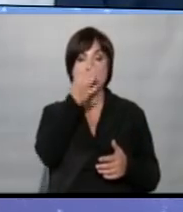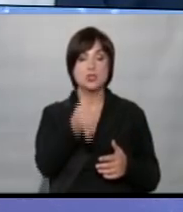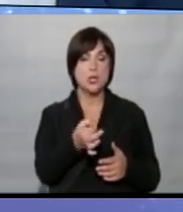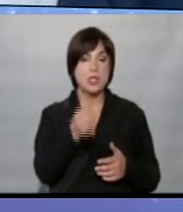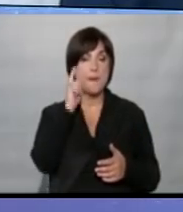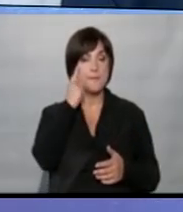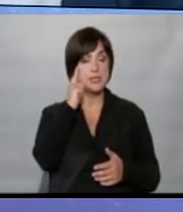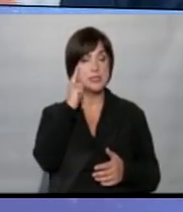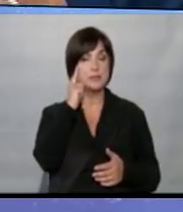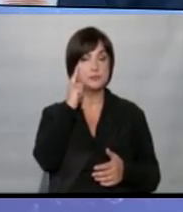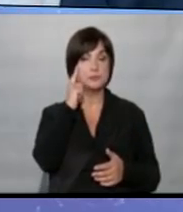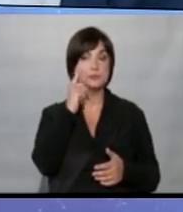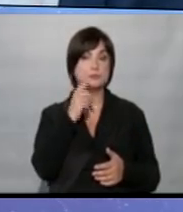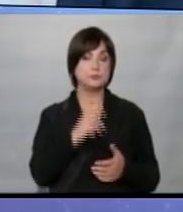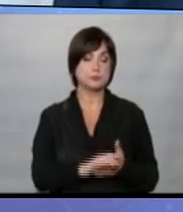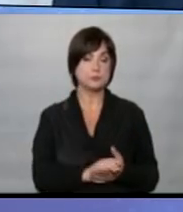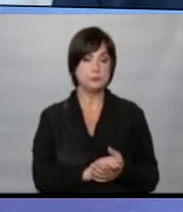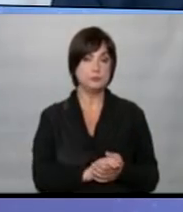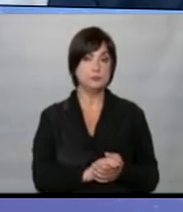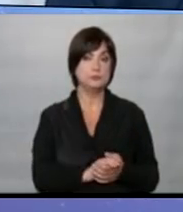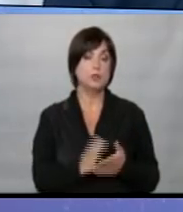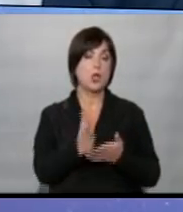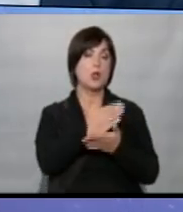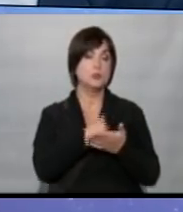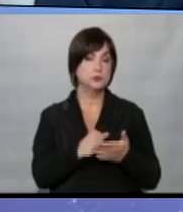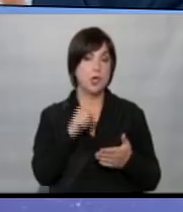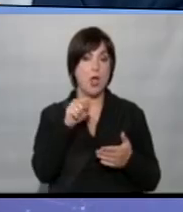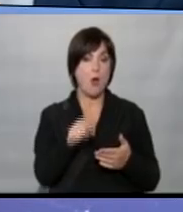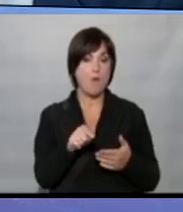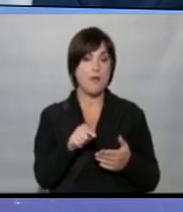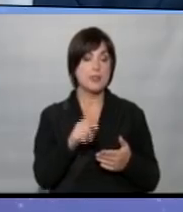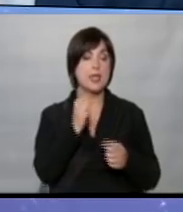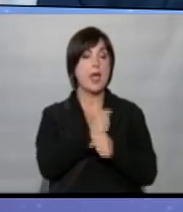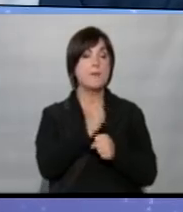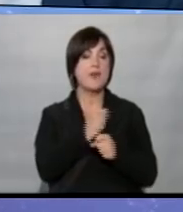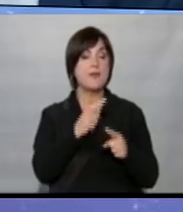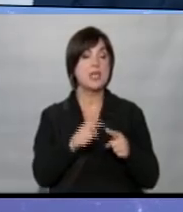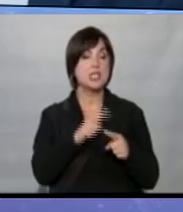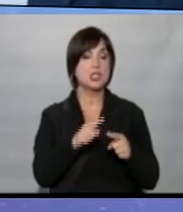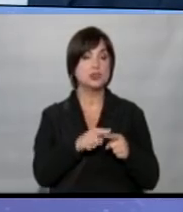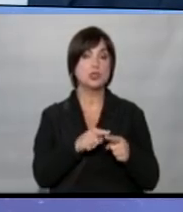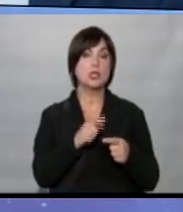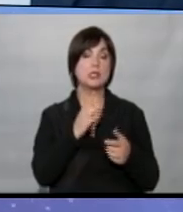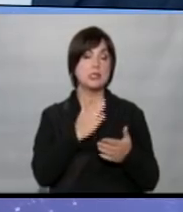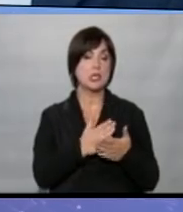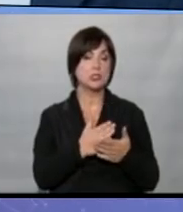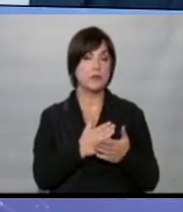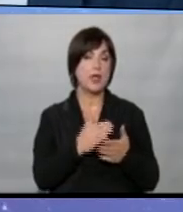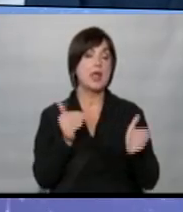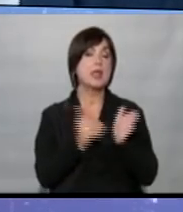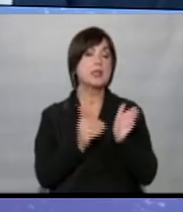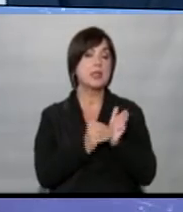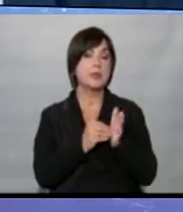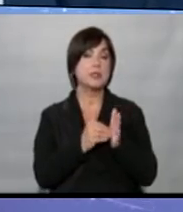прашање мислам дека е во полза на тоа, дека правиме нешто за тоа што треба